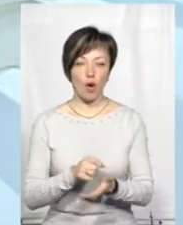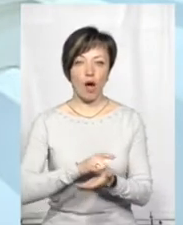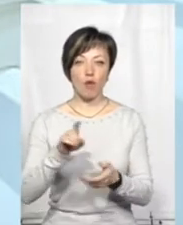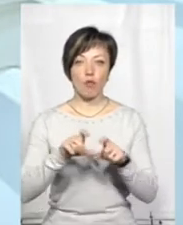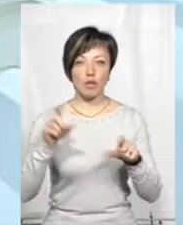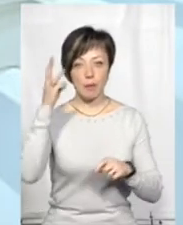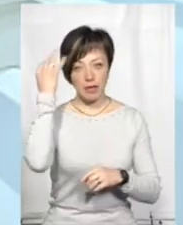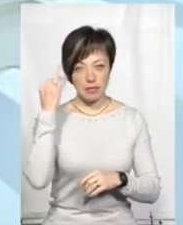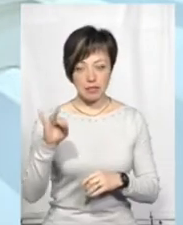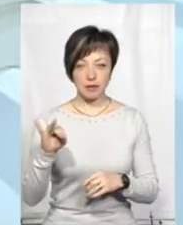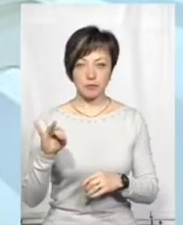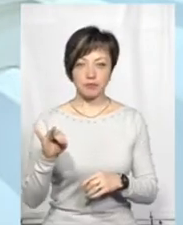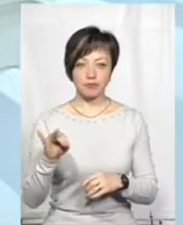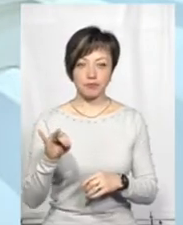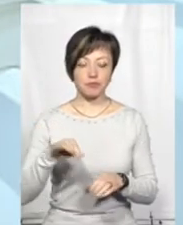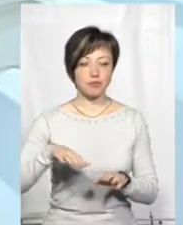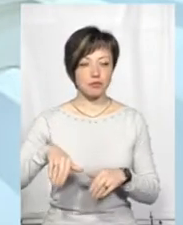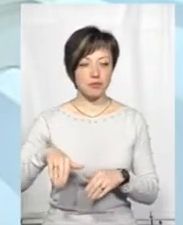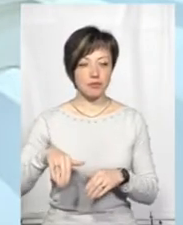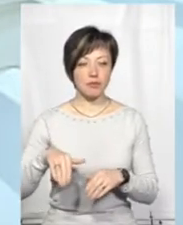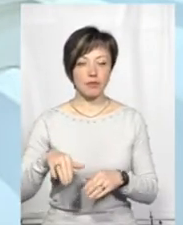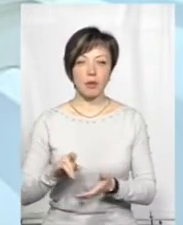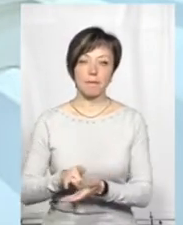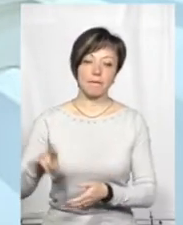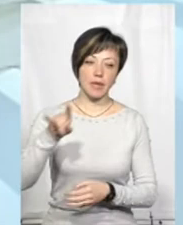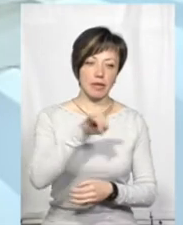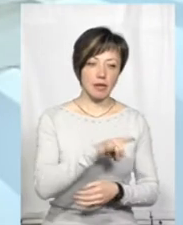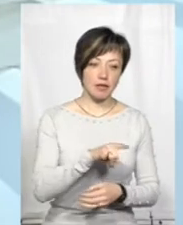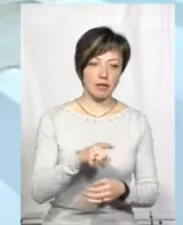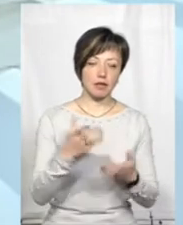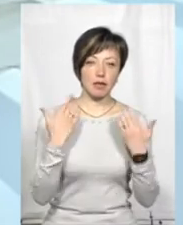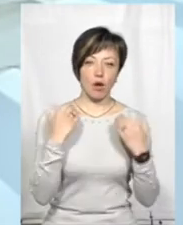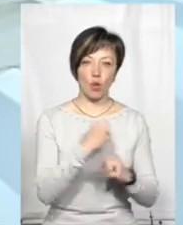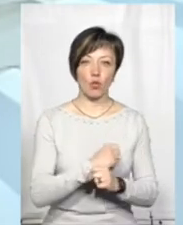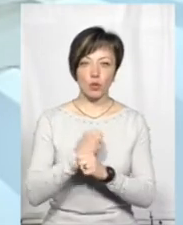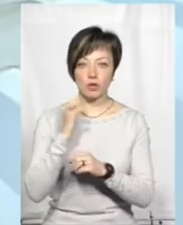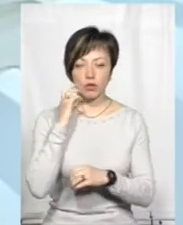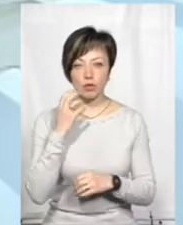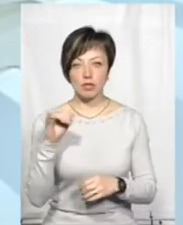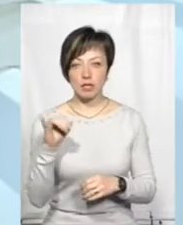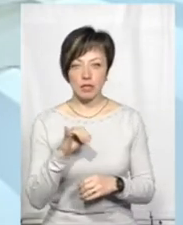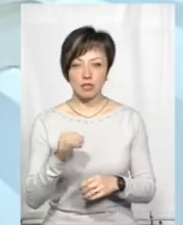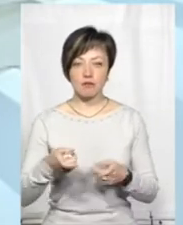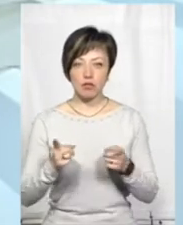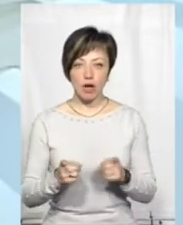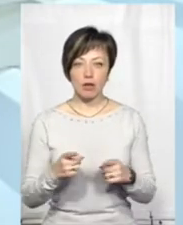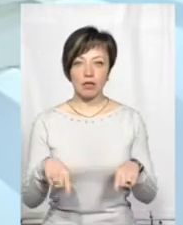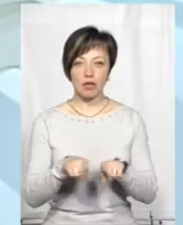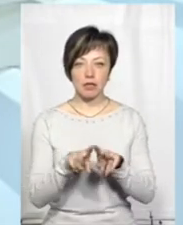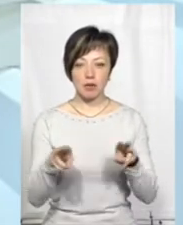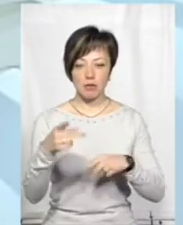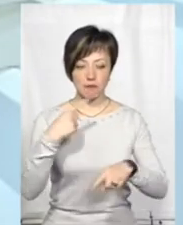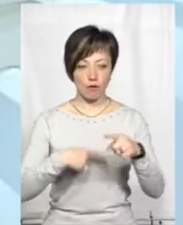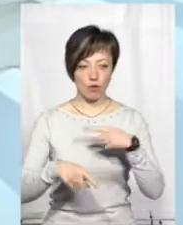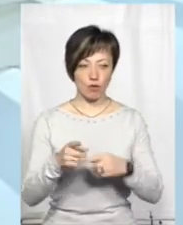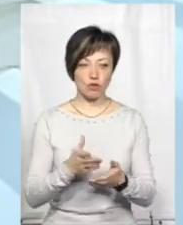аеропорту Хмельницький, потім переліт на якийсь курорт, серйозний, і, звичайно, там такий самий